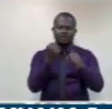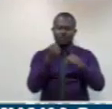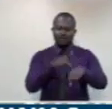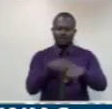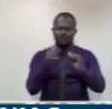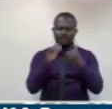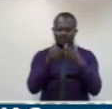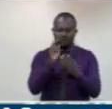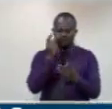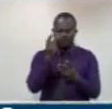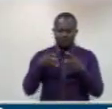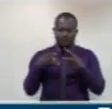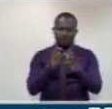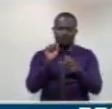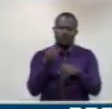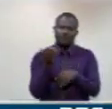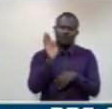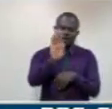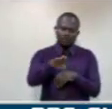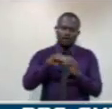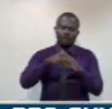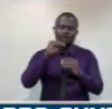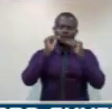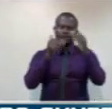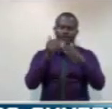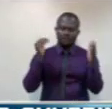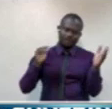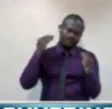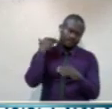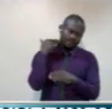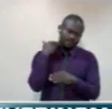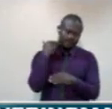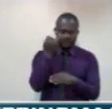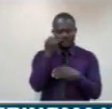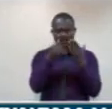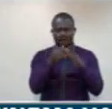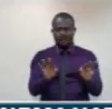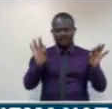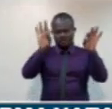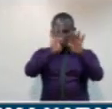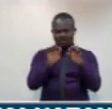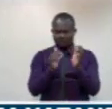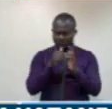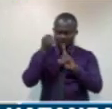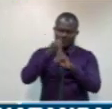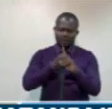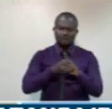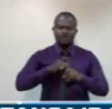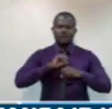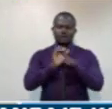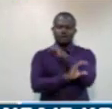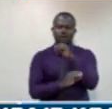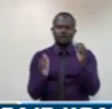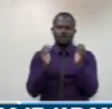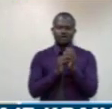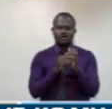hanyuma turebe ko tugaruka ku rwego twari turiho mbere ya genocide, niba na ngombwa twongere duharanira ishema ry'igihugu. Nanone